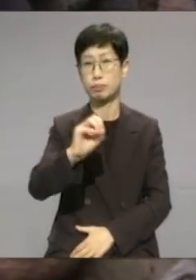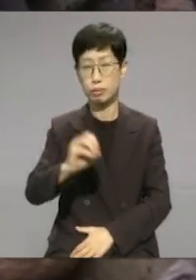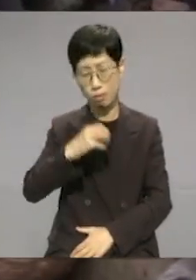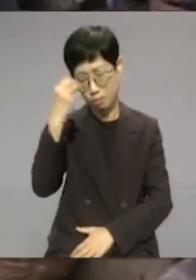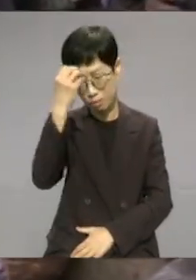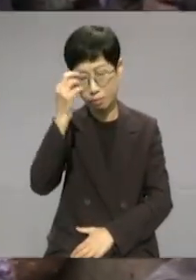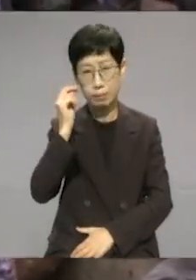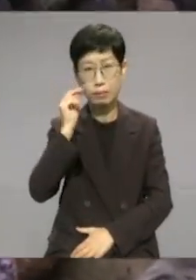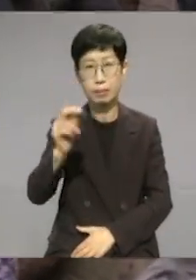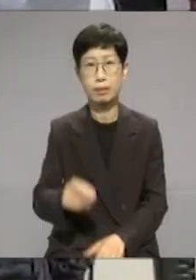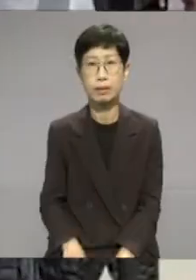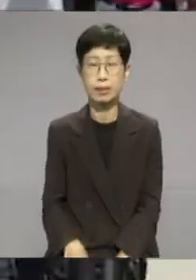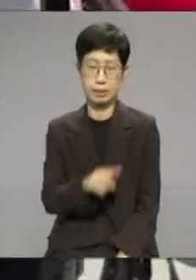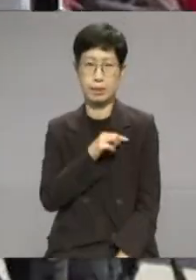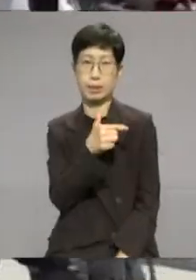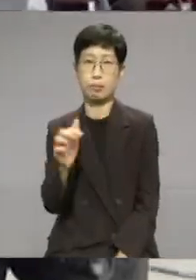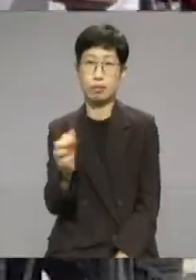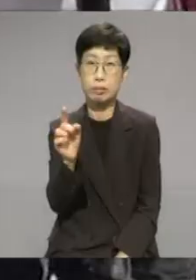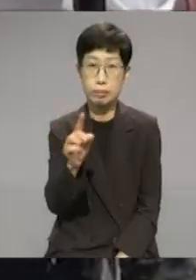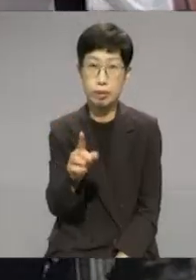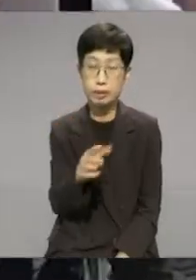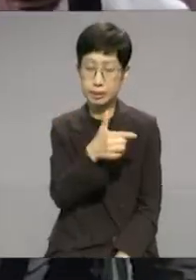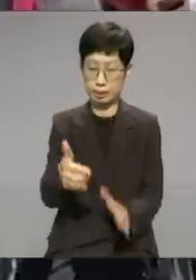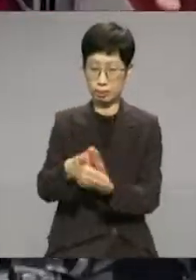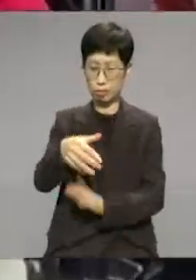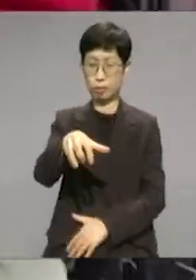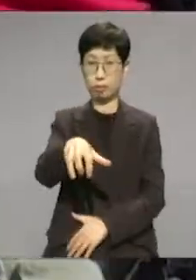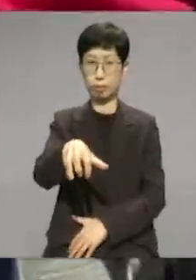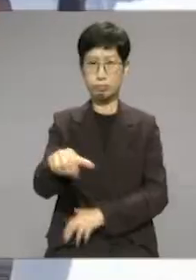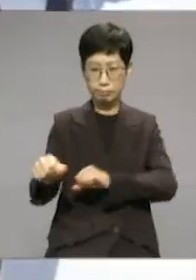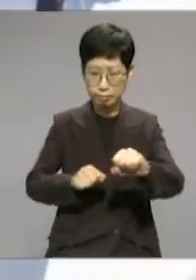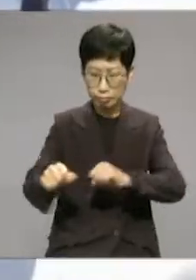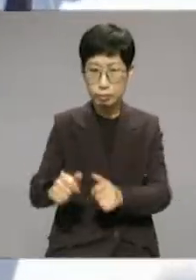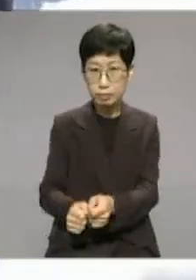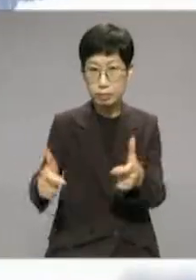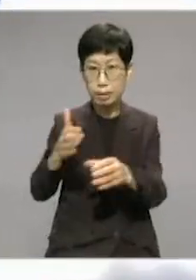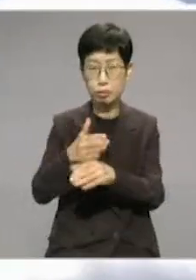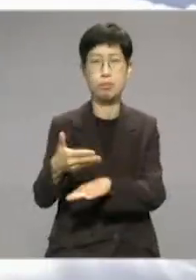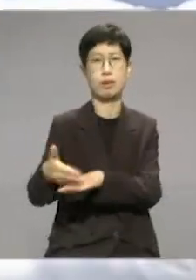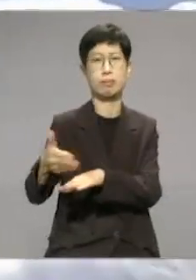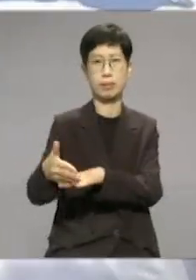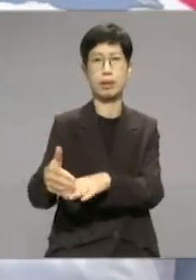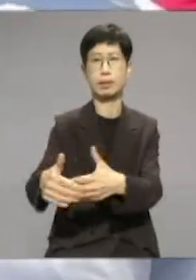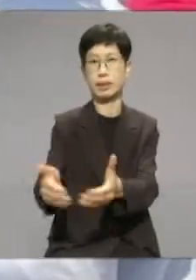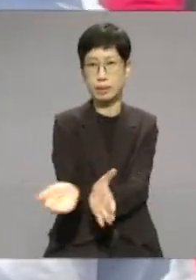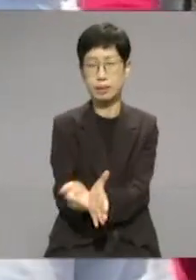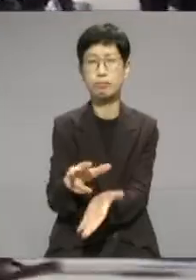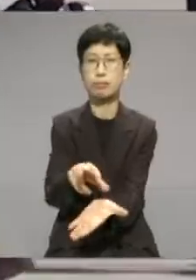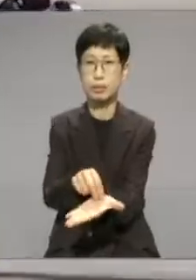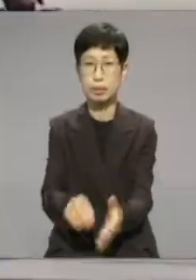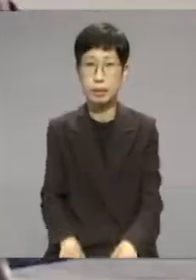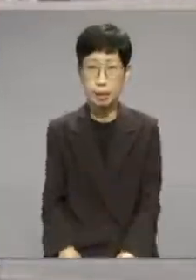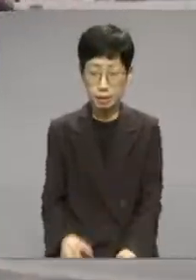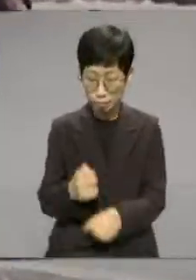육박했습니다. 가장 큰 원인은 수도 포르토프랭스를 중심으로 활개치고 있는 갱단입니다. 갱단 때문에